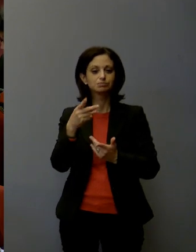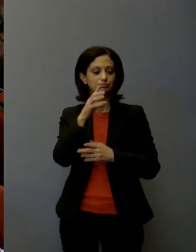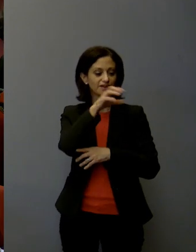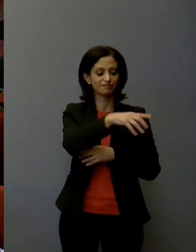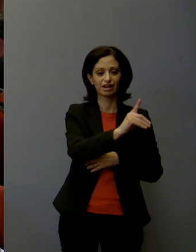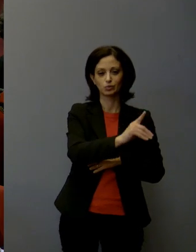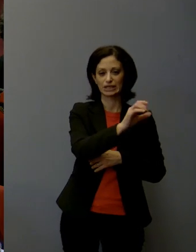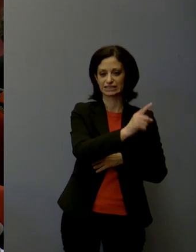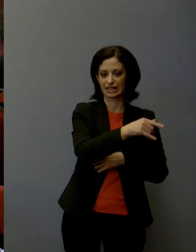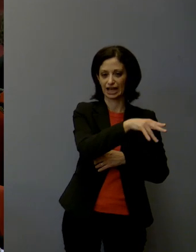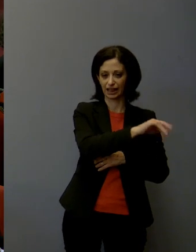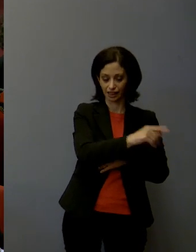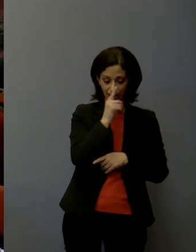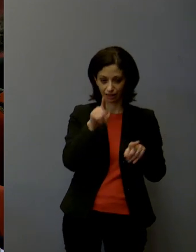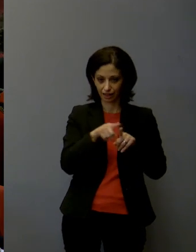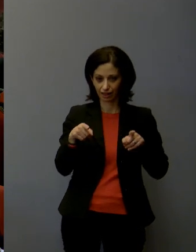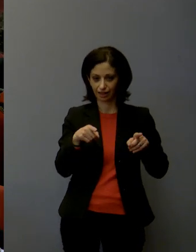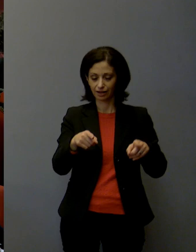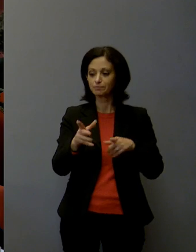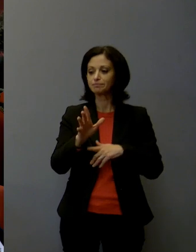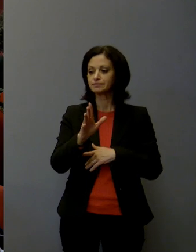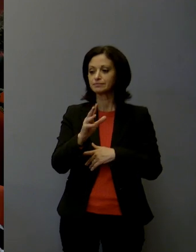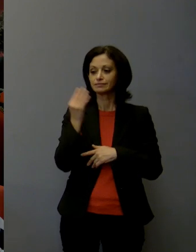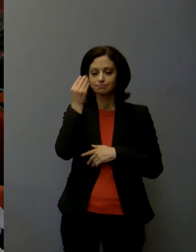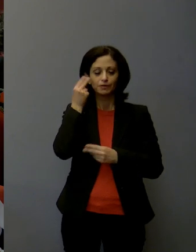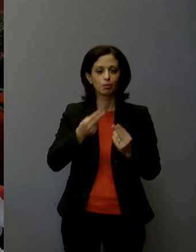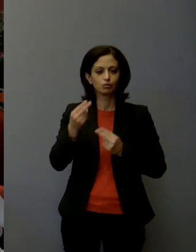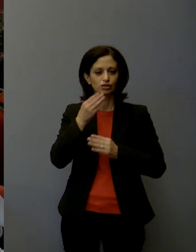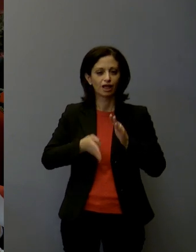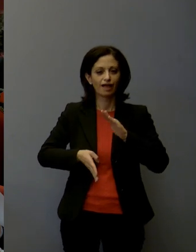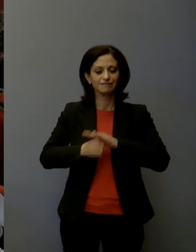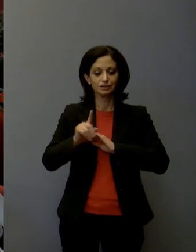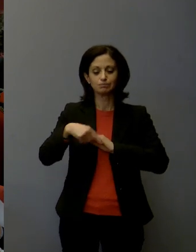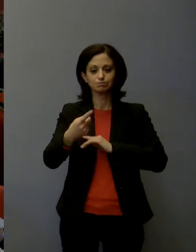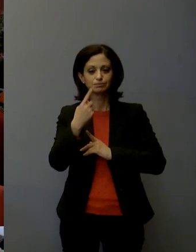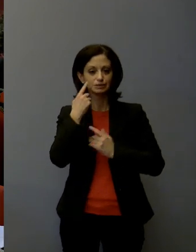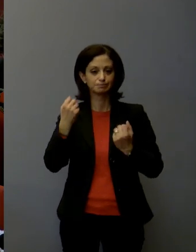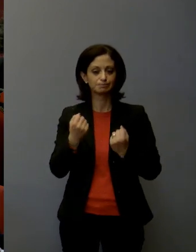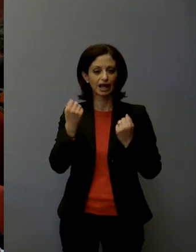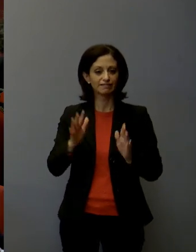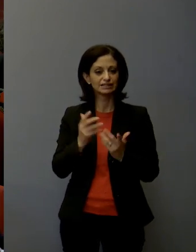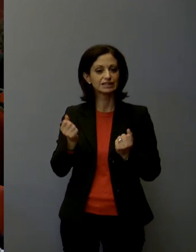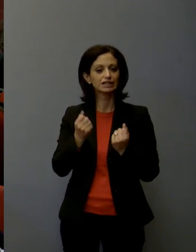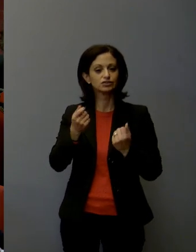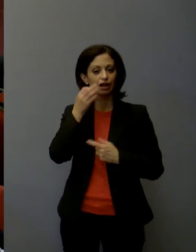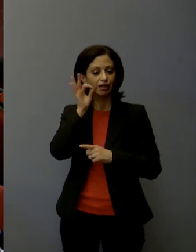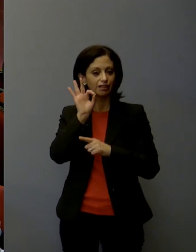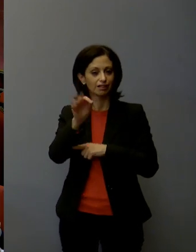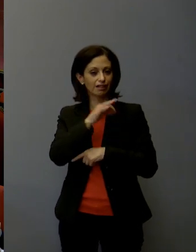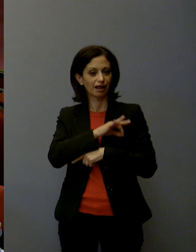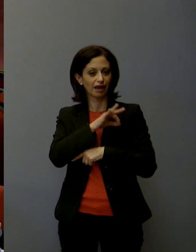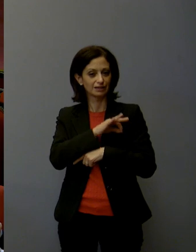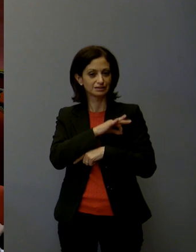quindi creando immaginando un progetto di avvio per poi condividere una manifestazione di interesse con unati che possa